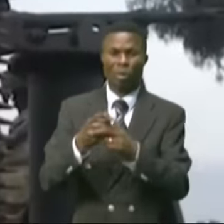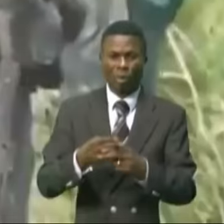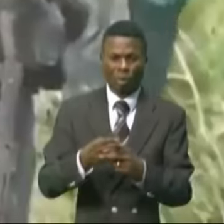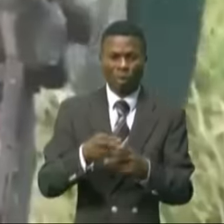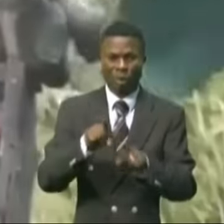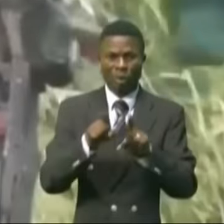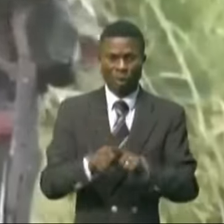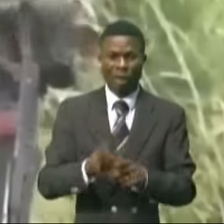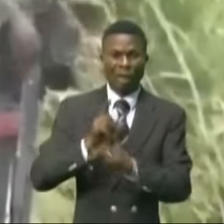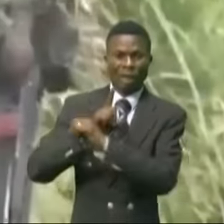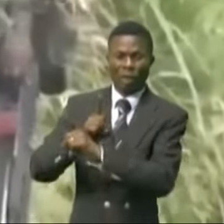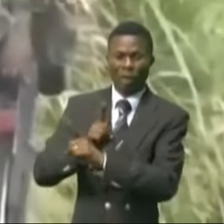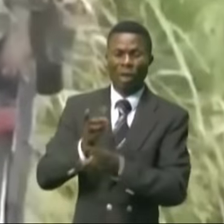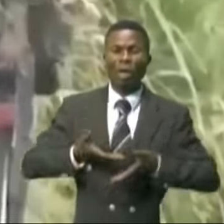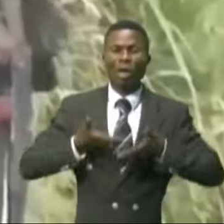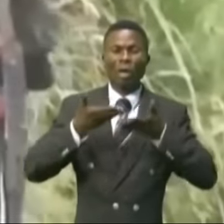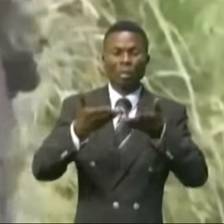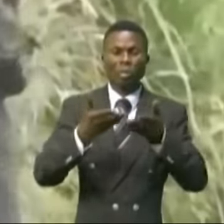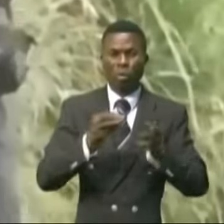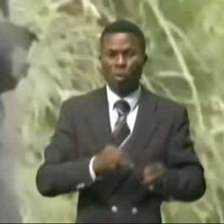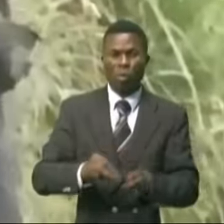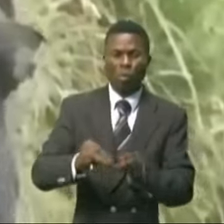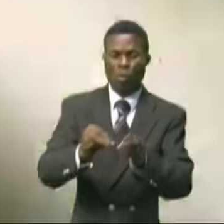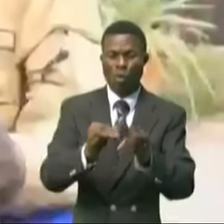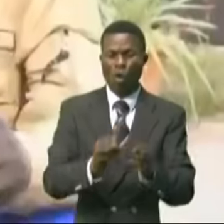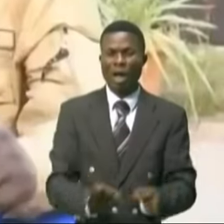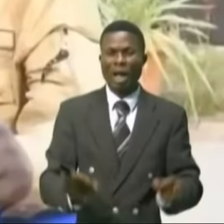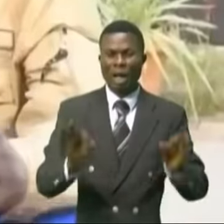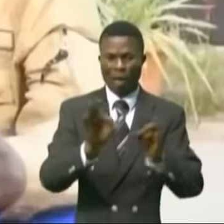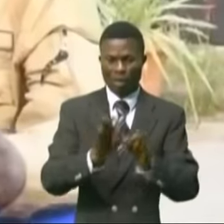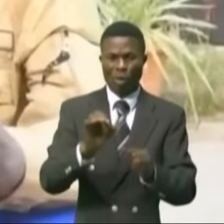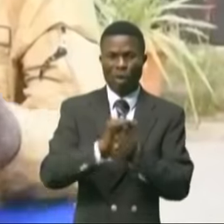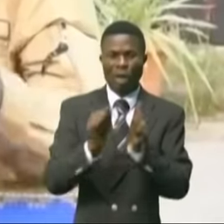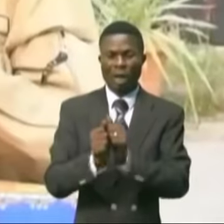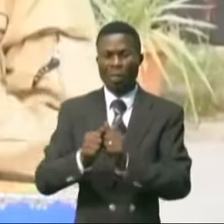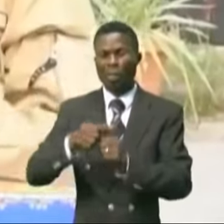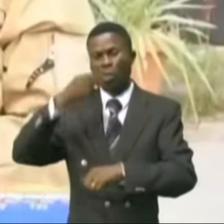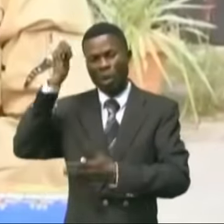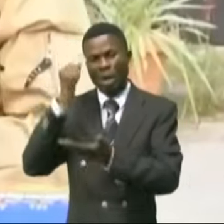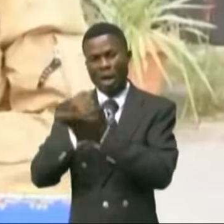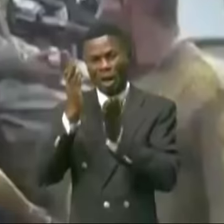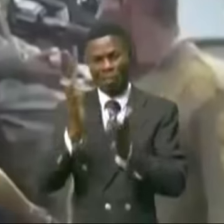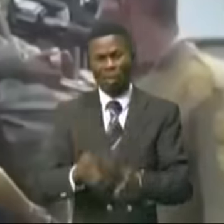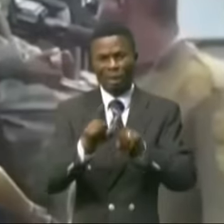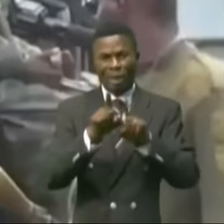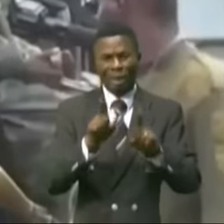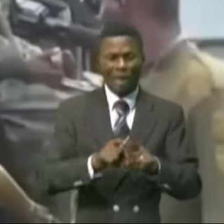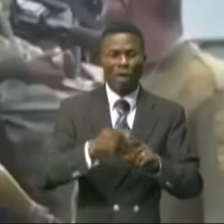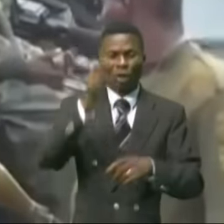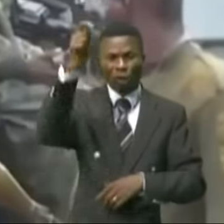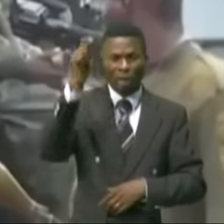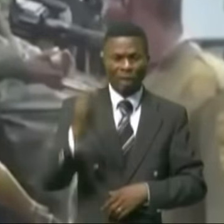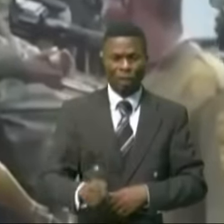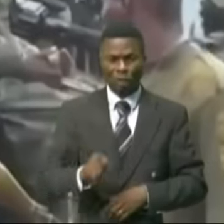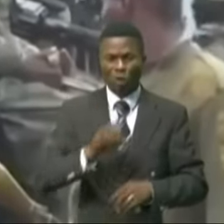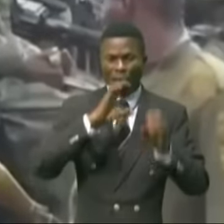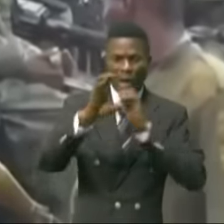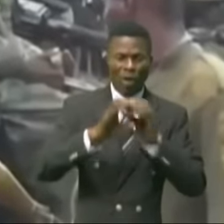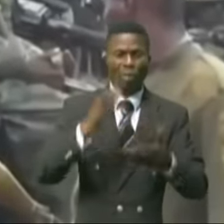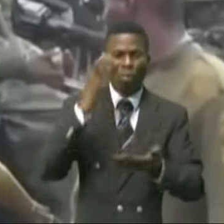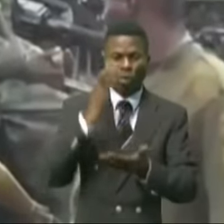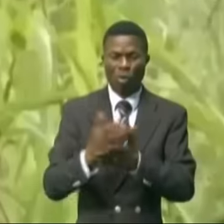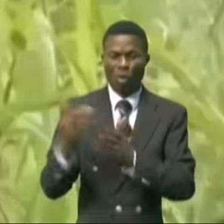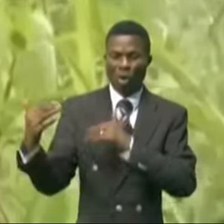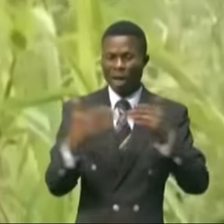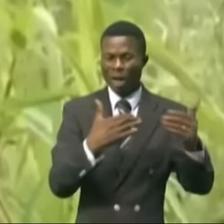de défense, propose des stratégies tant au plan diplomatique, militaire que communicationnel pour mettre fin à cette guerre